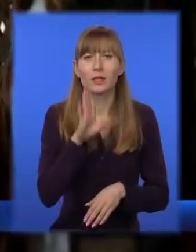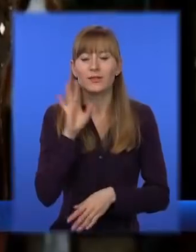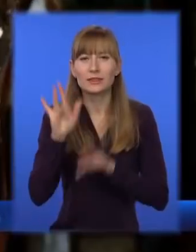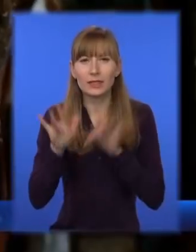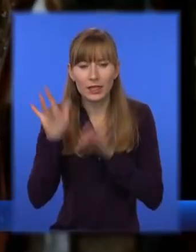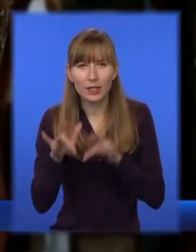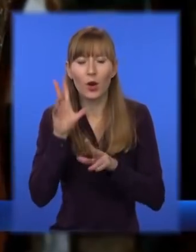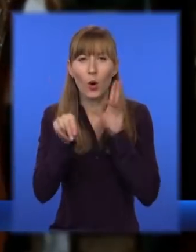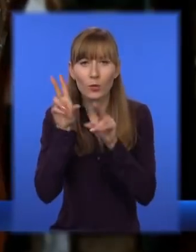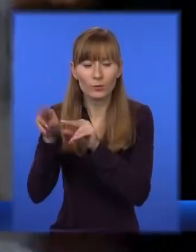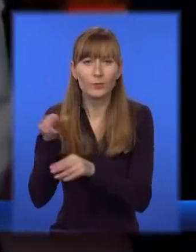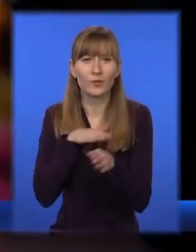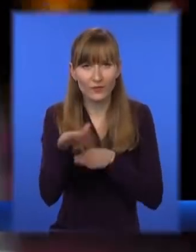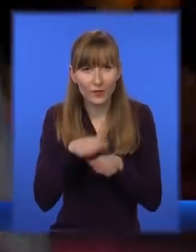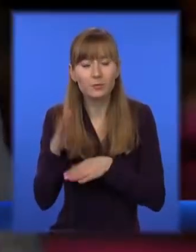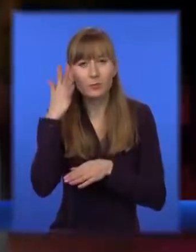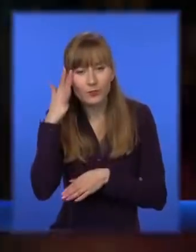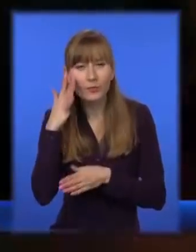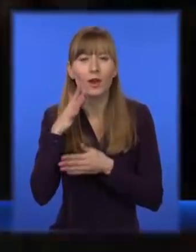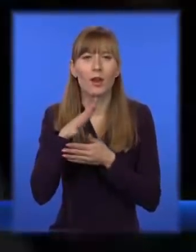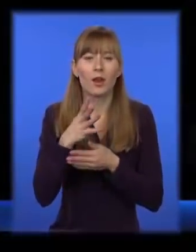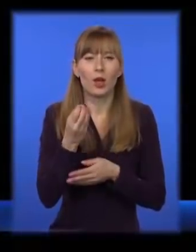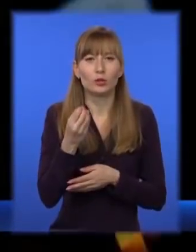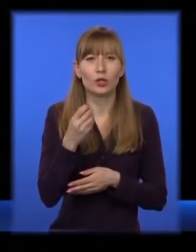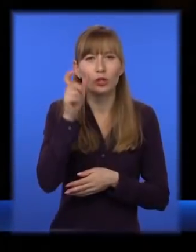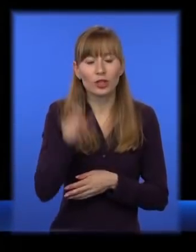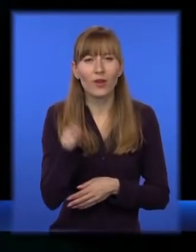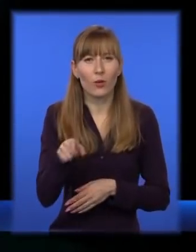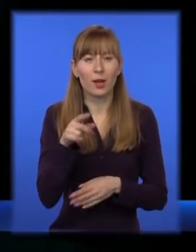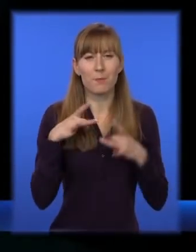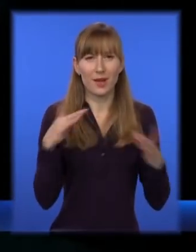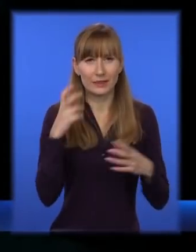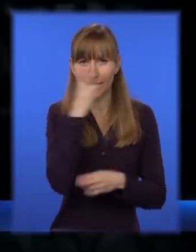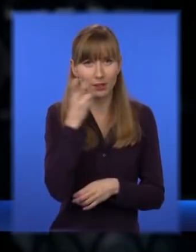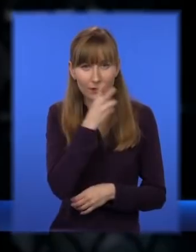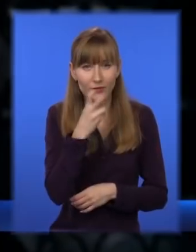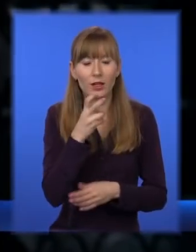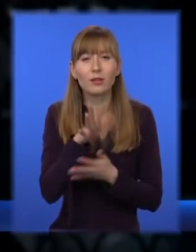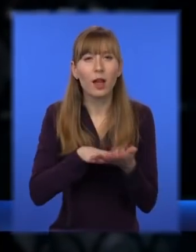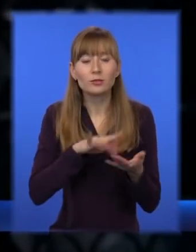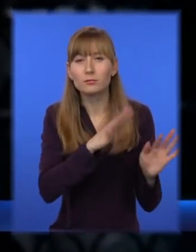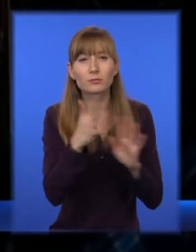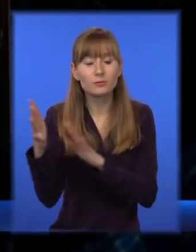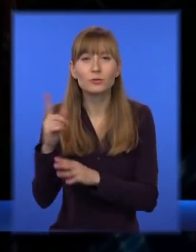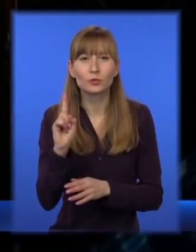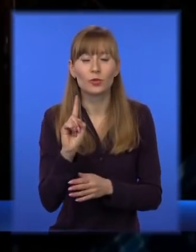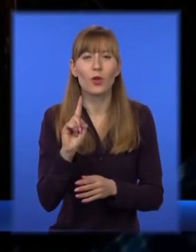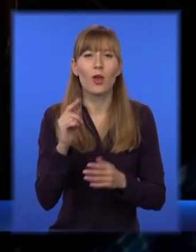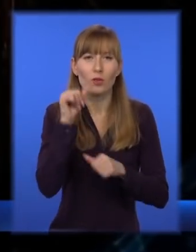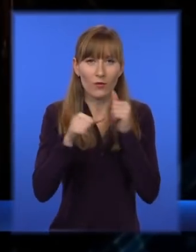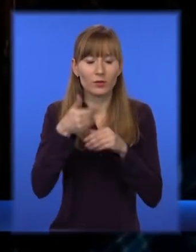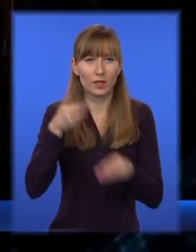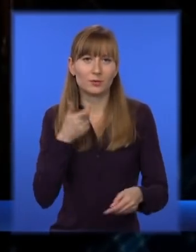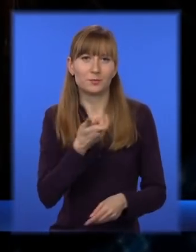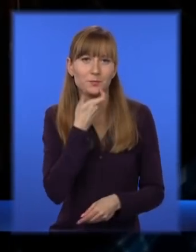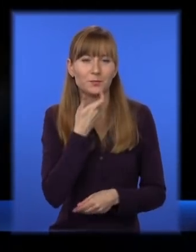всі свої обіцянки, продюсера відомого шоу на Таймс-сквер та людини, яка ненавидить це свято. Що з цього вийшло, дивіться